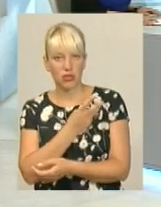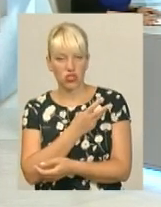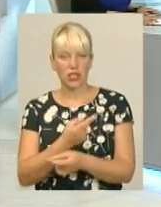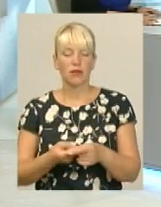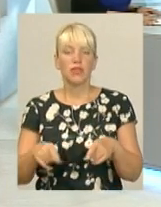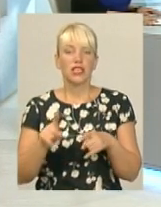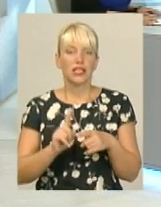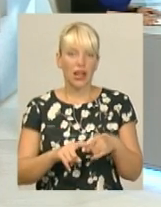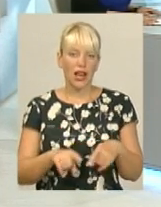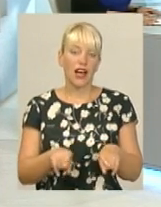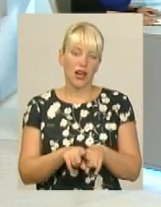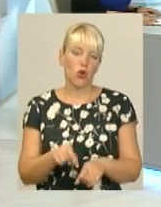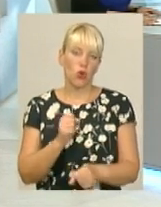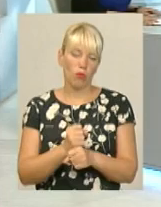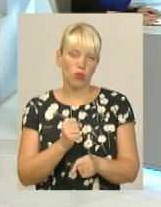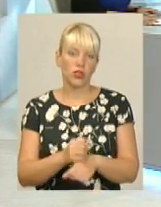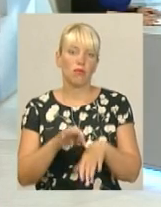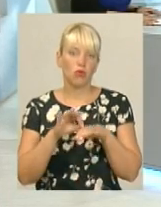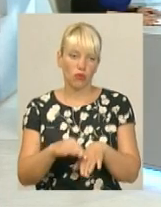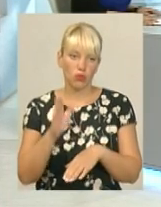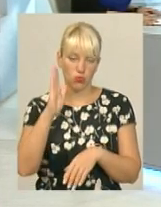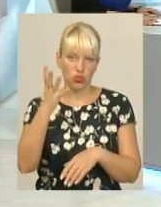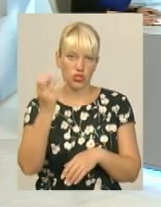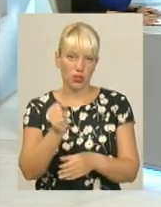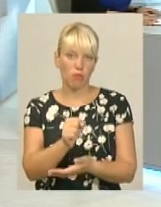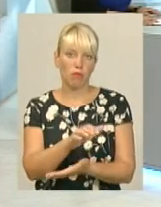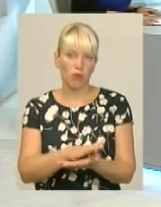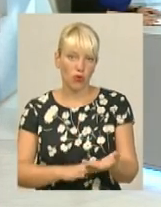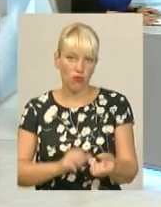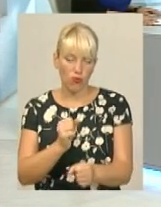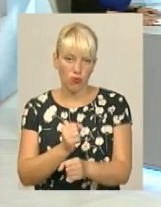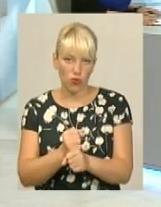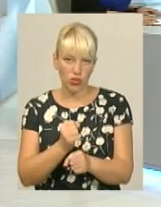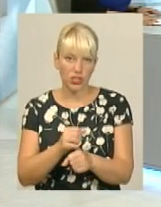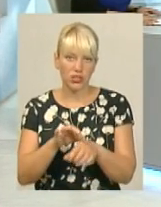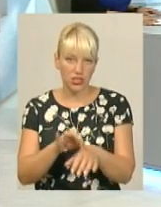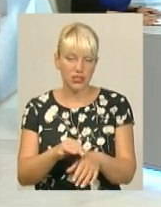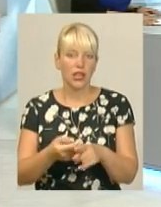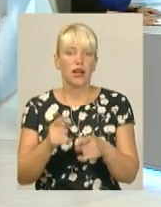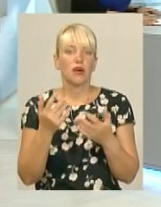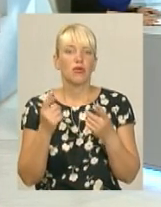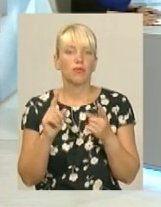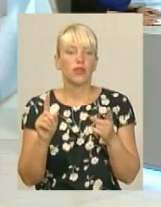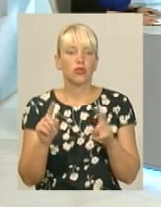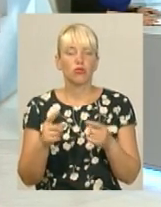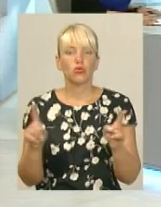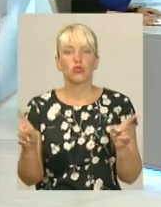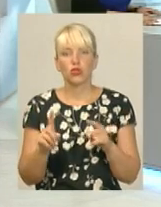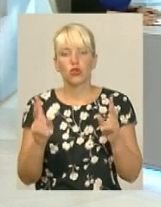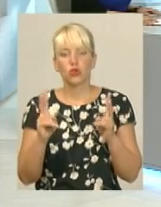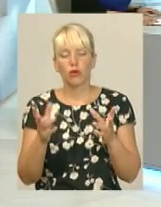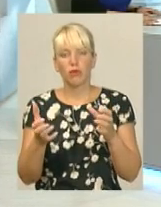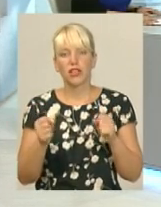така робота, вона проводилася, проводиться і буде проводитися по тій причині, що сьогодні, хто прийняв рішення